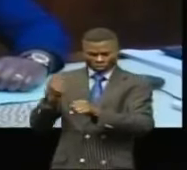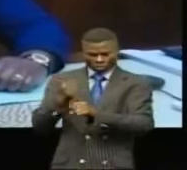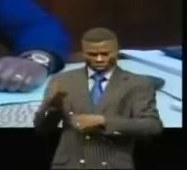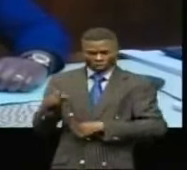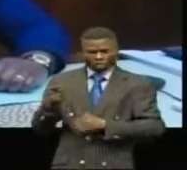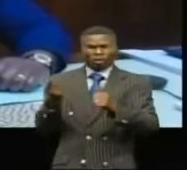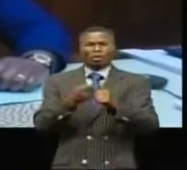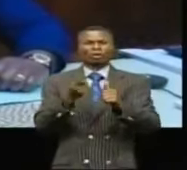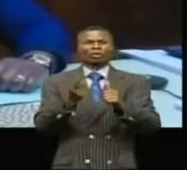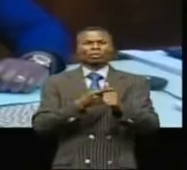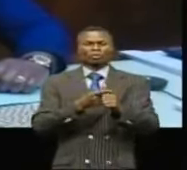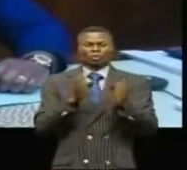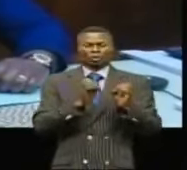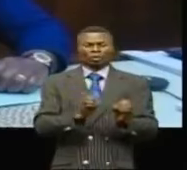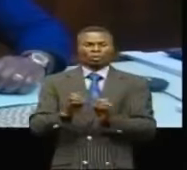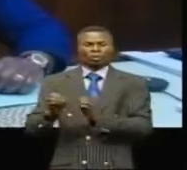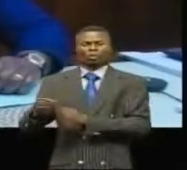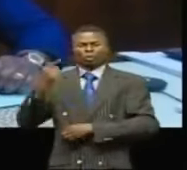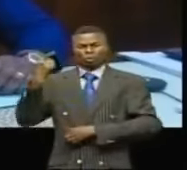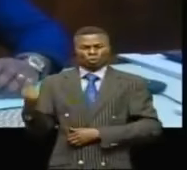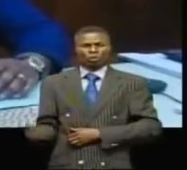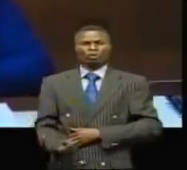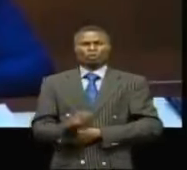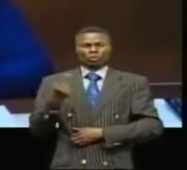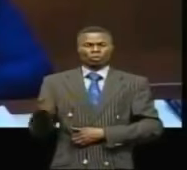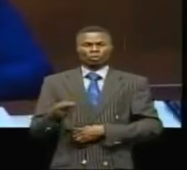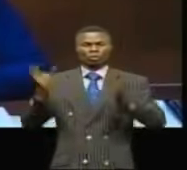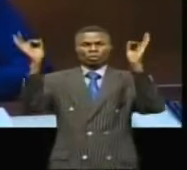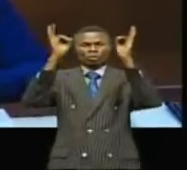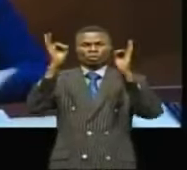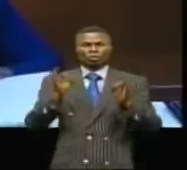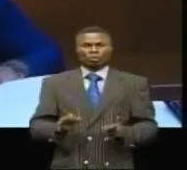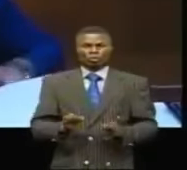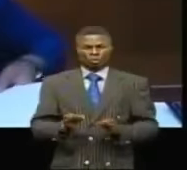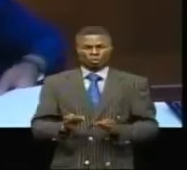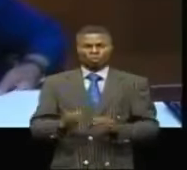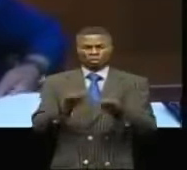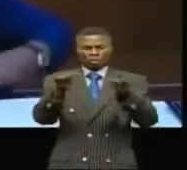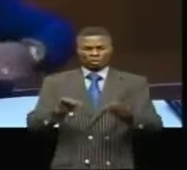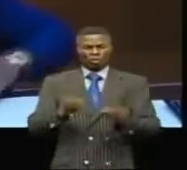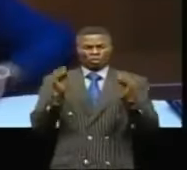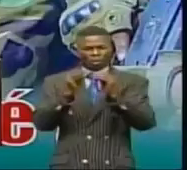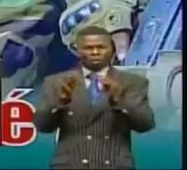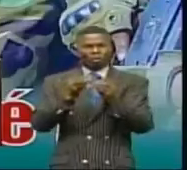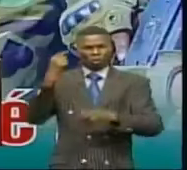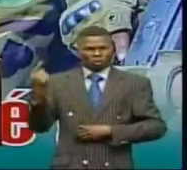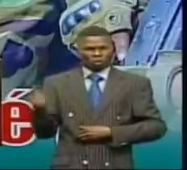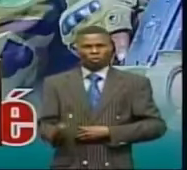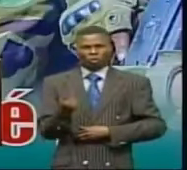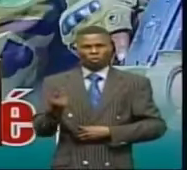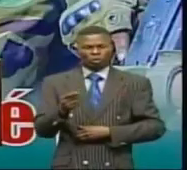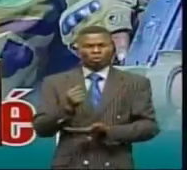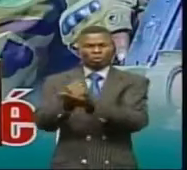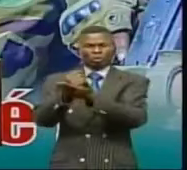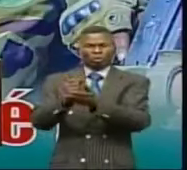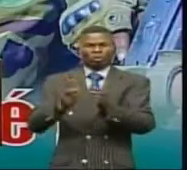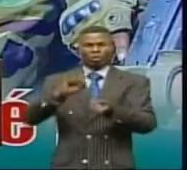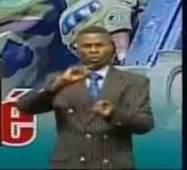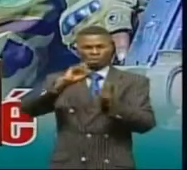notamment en organisant régulièrement des forums et des cadres d'échange constructifs afin d'aider à la